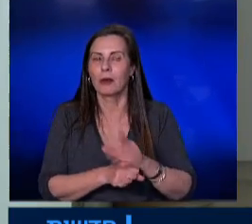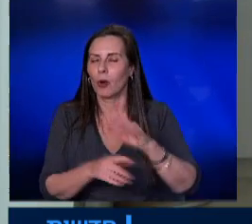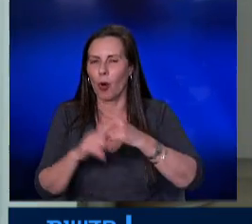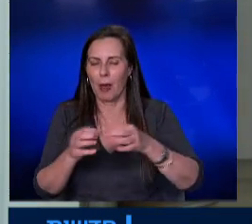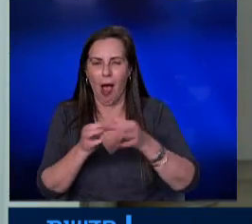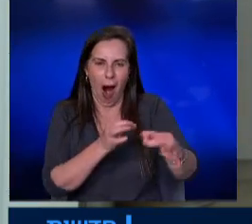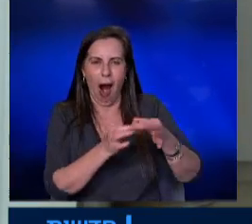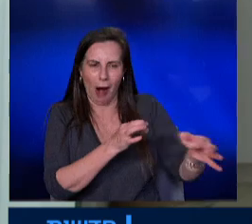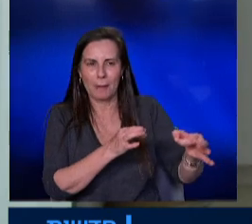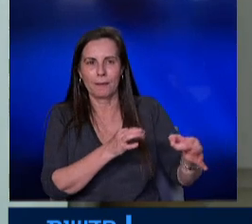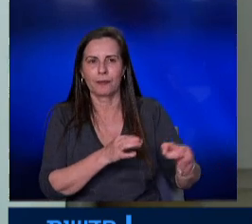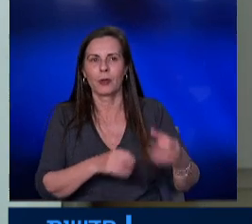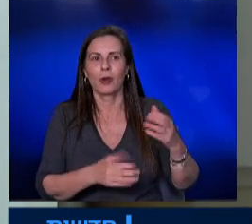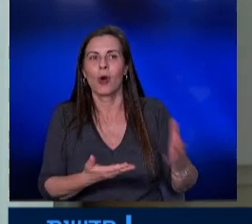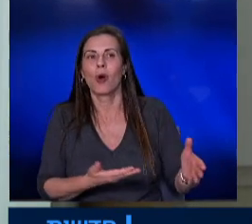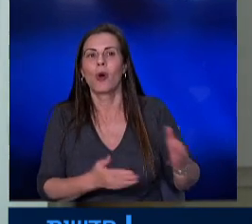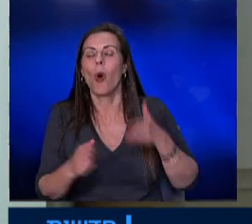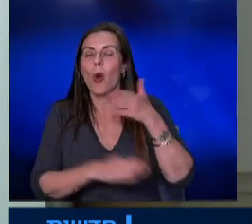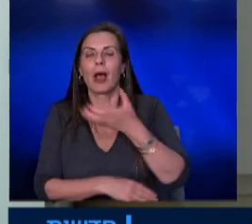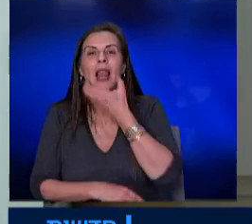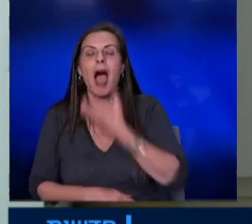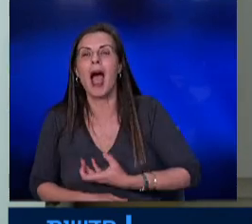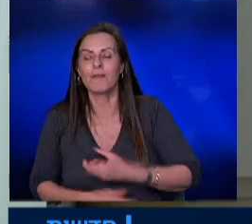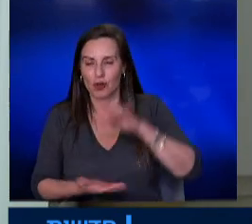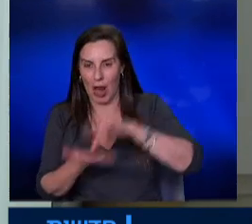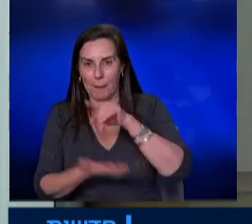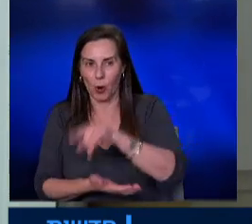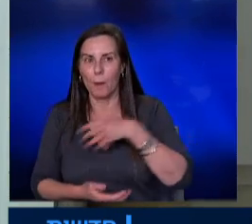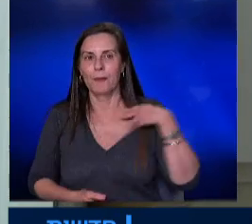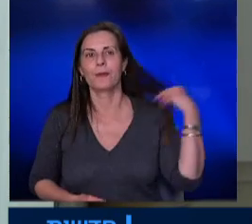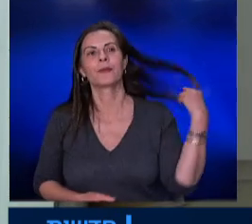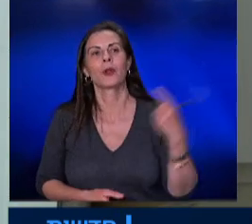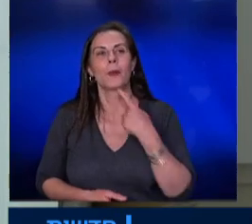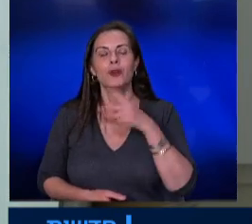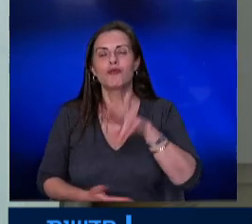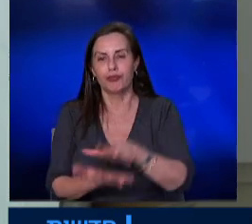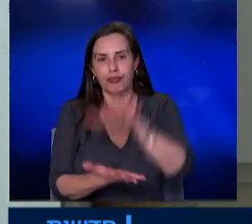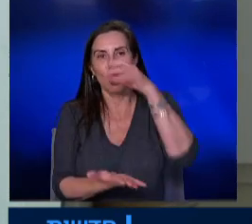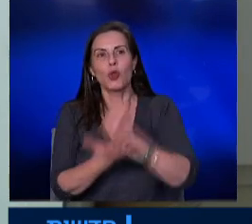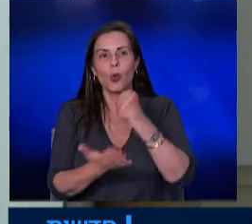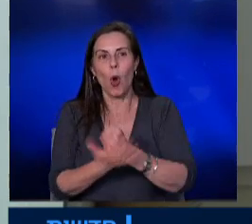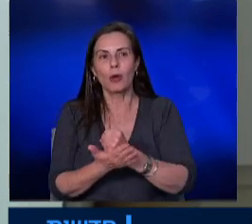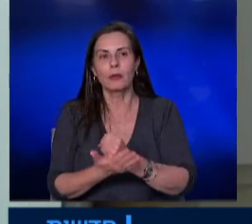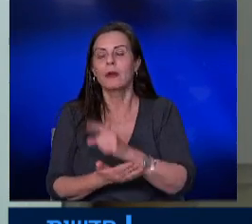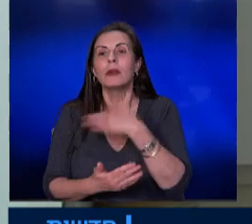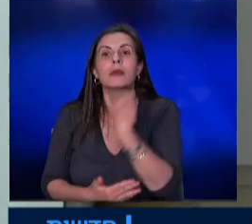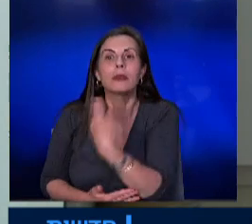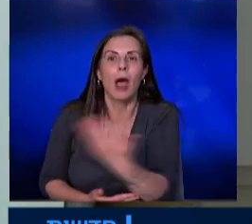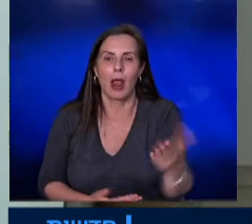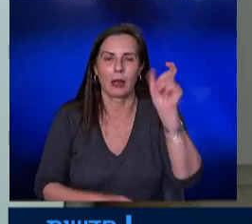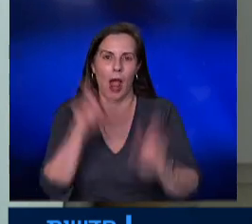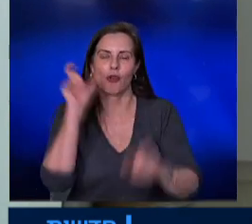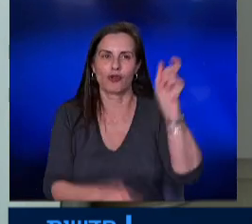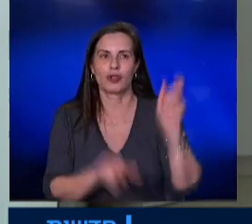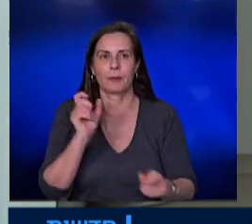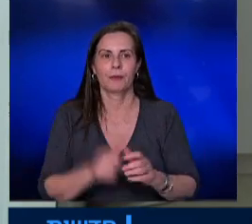לערי השדה. אוסף הולך לרב הראשי של העיירה, אומר לו, יש פה תעודות, אתה חייב לתת